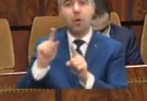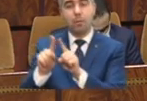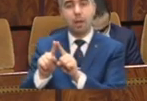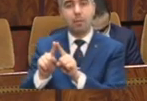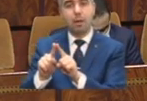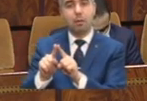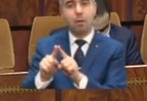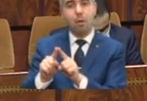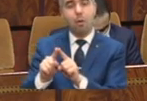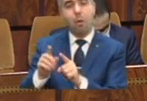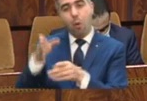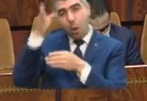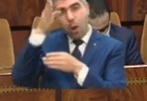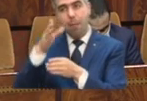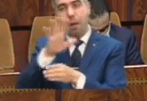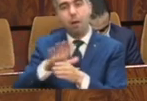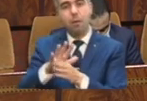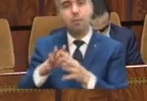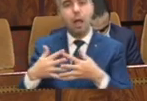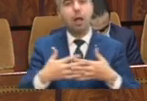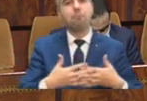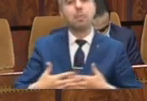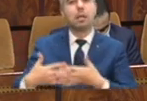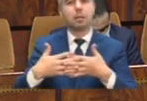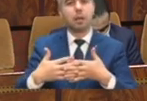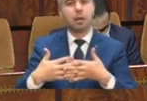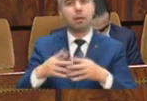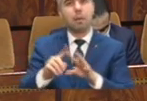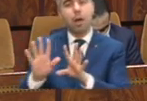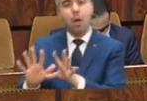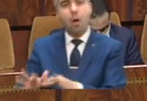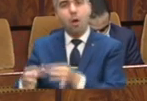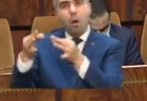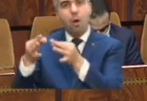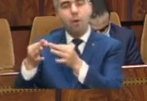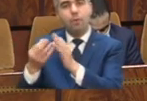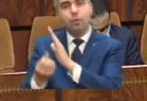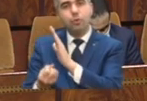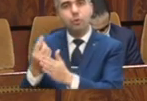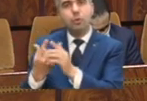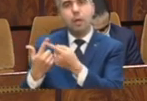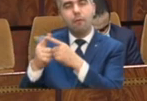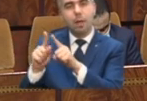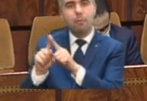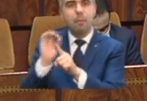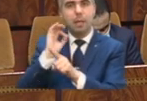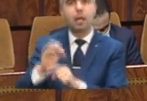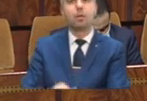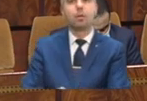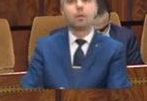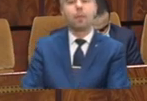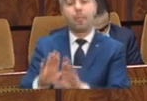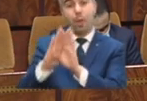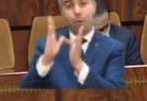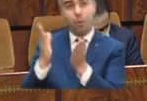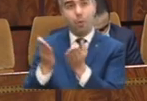في وومن تيك، لأنها اخترعت واحد الروبو سميتو شامة، وهذه كلها